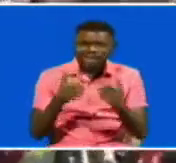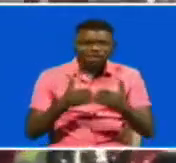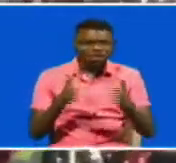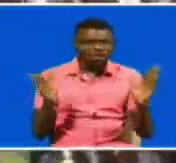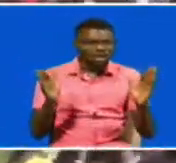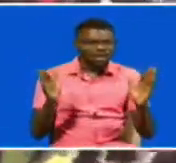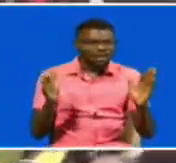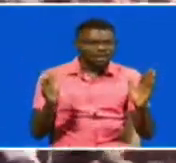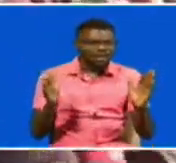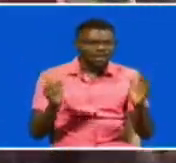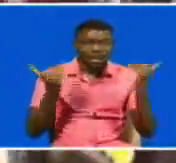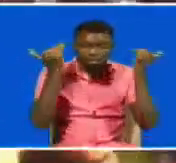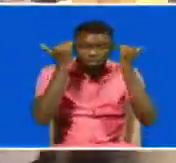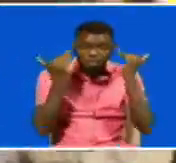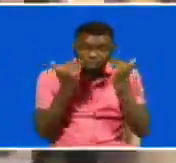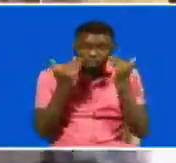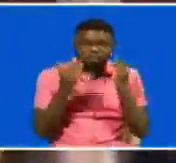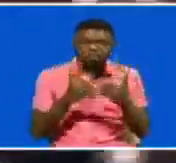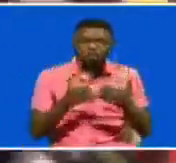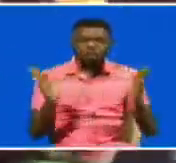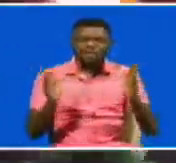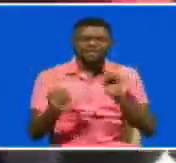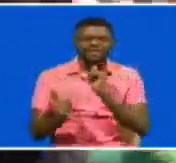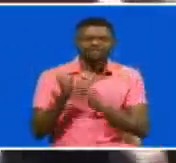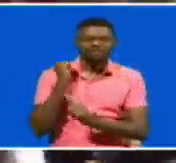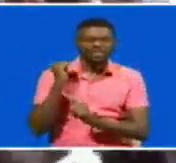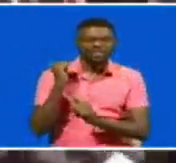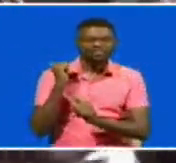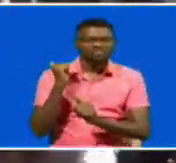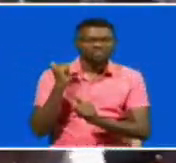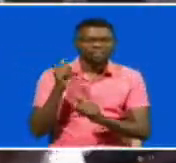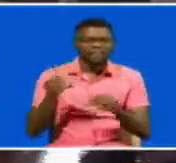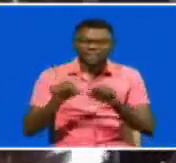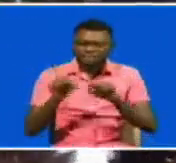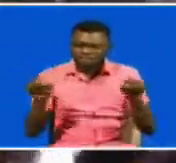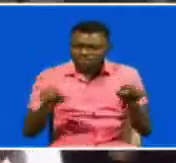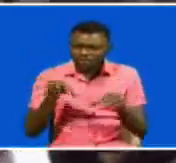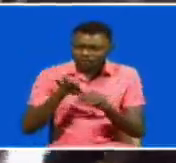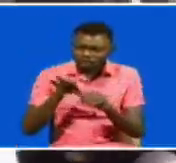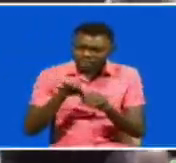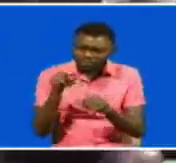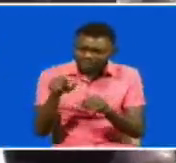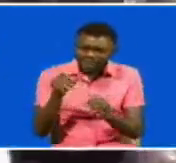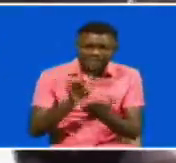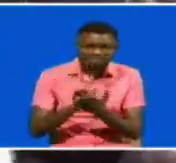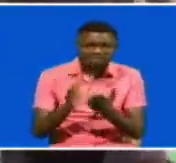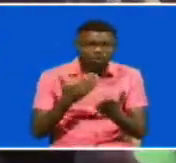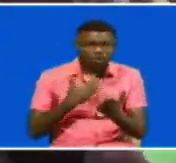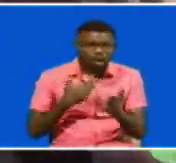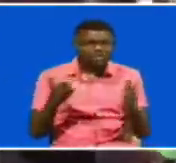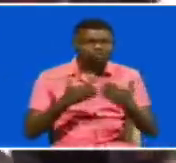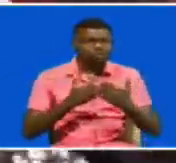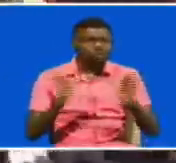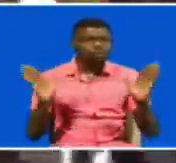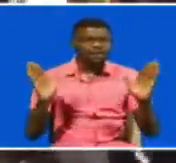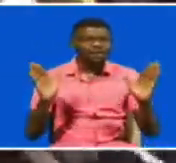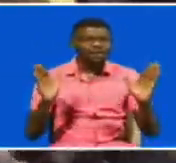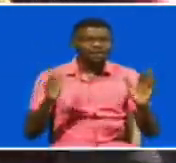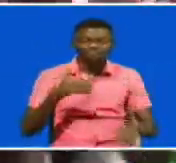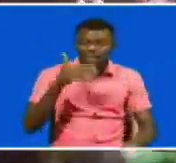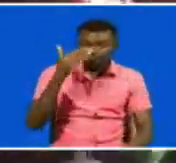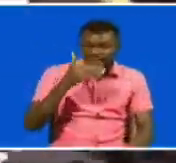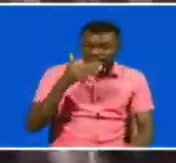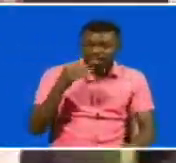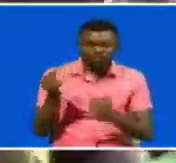Walikataa katika mahakama kufungua sava. Sasa tunaambia hao vile vile sava mpaka funguliwe ndani ya siku